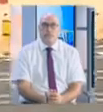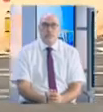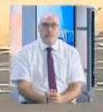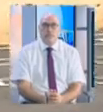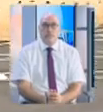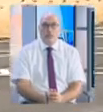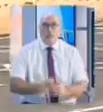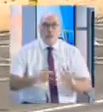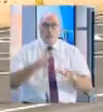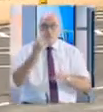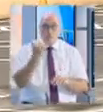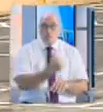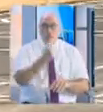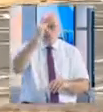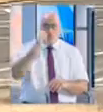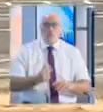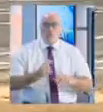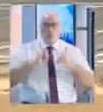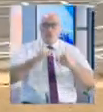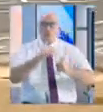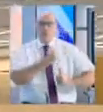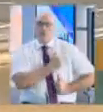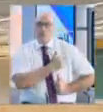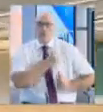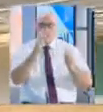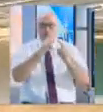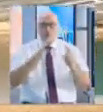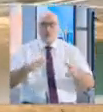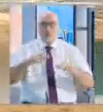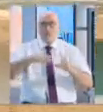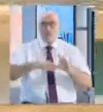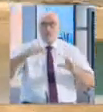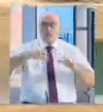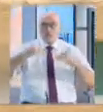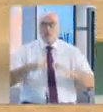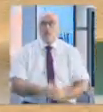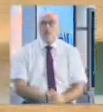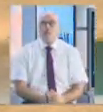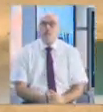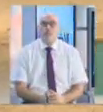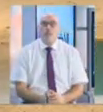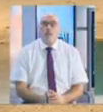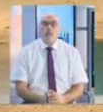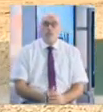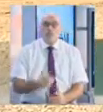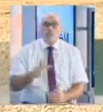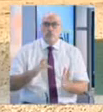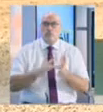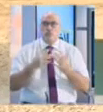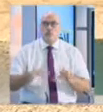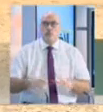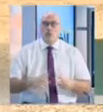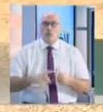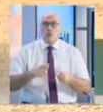بعد يومين عن بداية الألعاب العسكرية الدولية المقامة بالجزائر، والتي شهدت إجراء منافسات سباق فرد